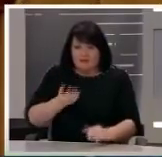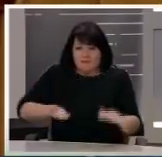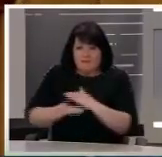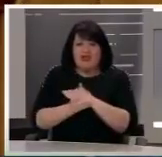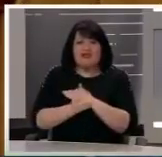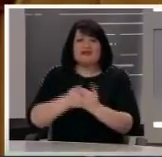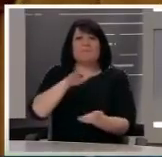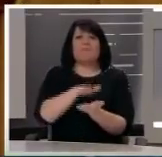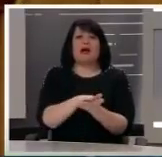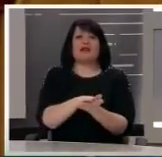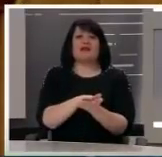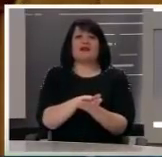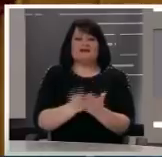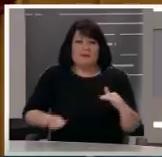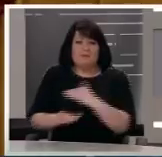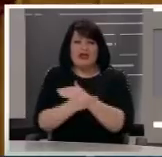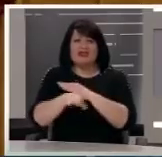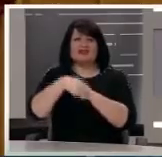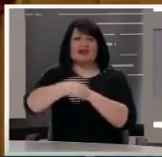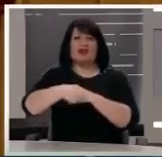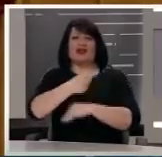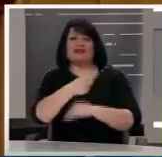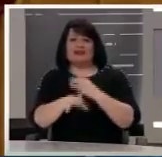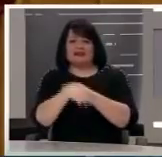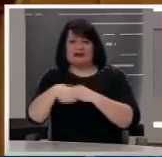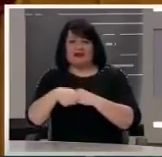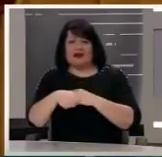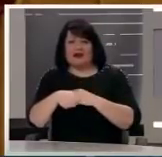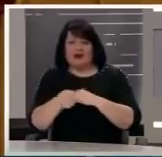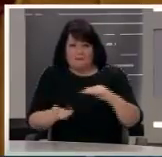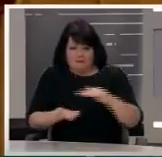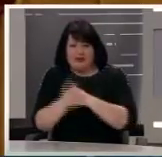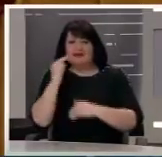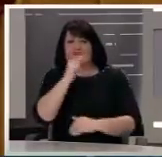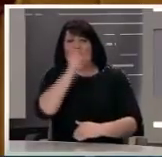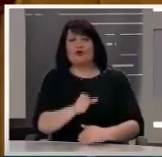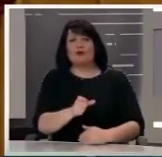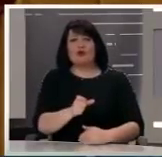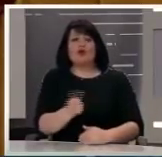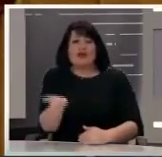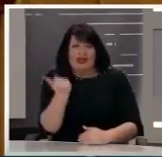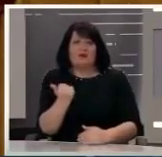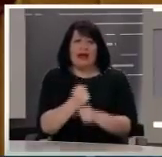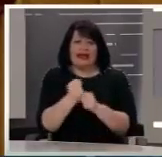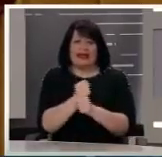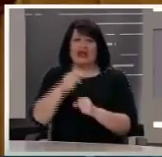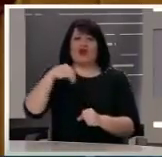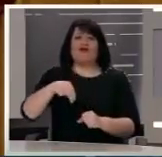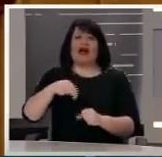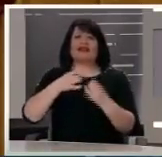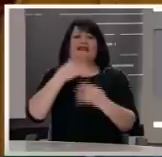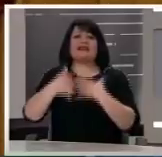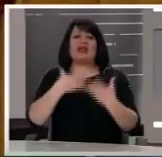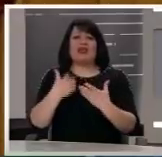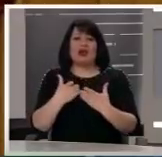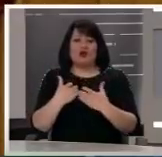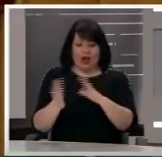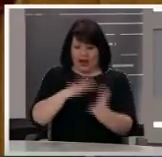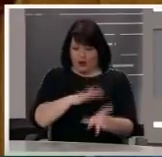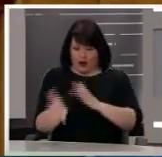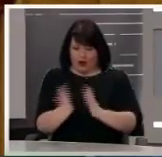μόνο μίλησε τους εισαγγελικούς και δικαστικούς λειτουργούς, μίλησε και τον ίδιο τον Πρωθυπουργό, γιατί λένε ότι είναι σκάνδαλο. Λύστε τις αντιφάσεις αυτές, τις